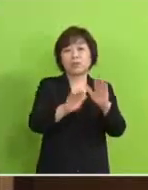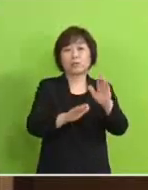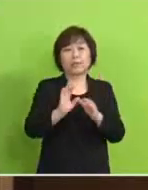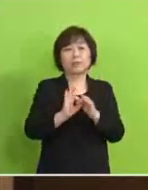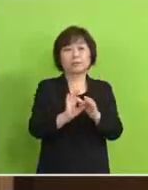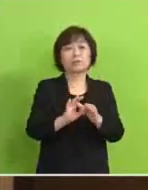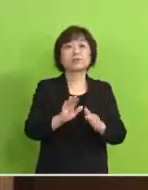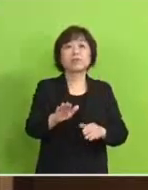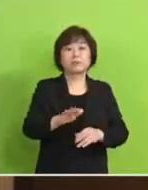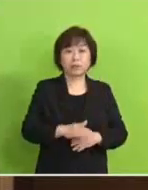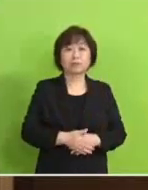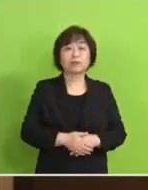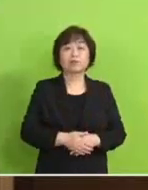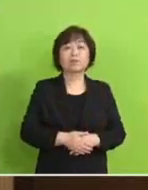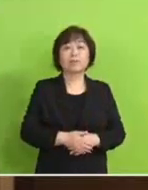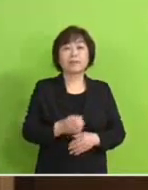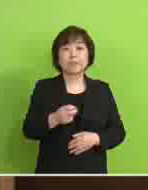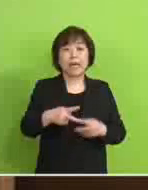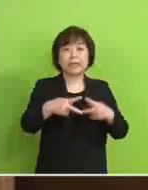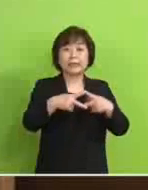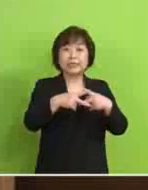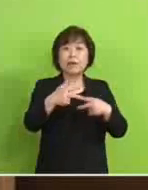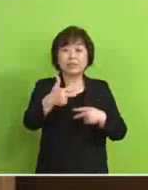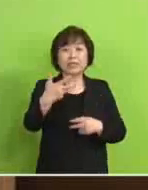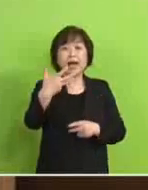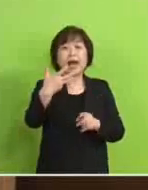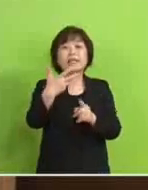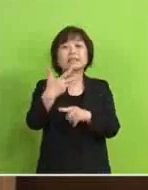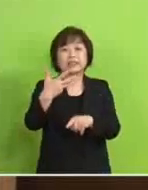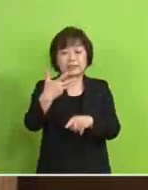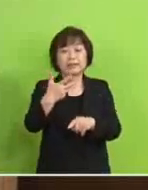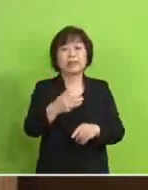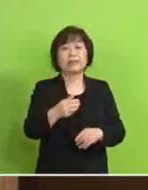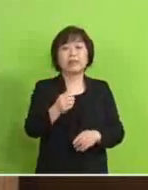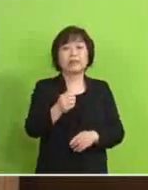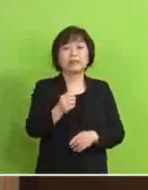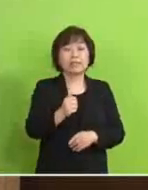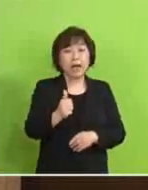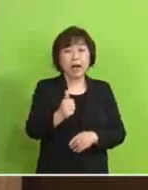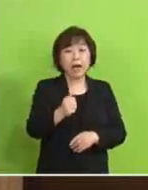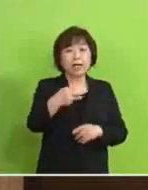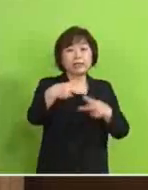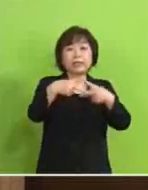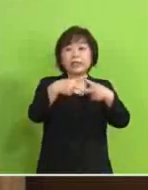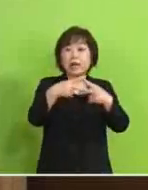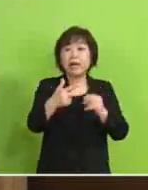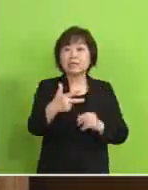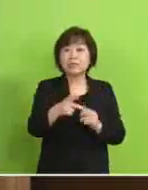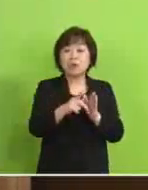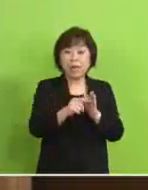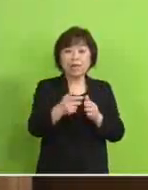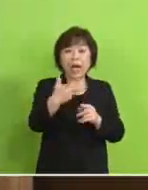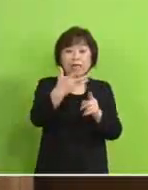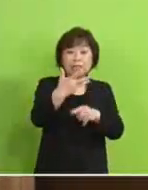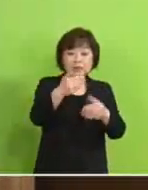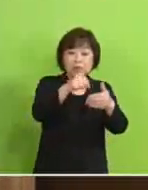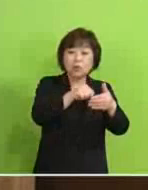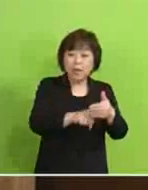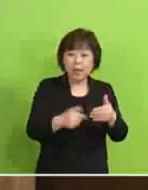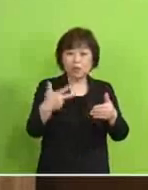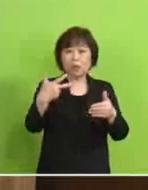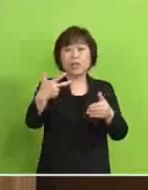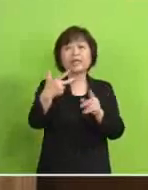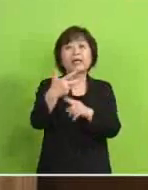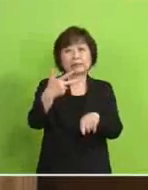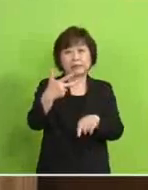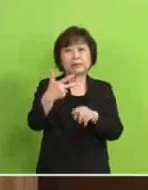ます。そして新居浜市が8名、ただし新居浜市の場合は8名のうち7